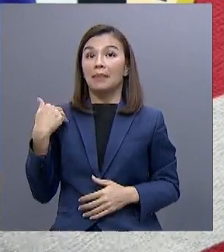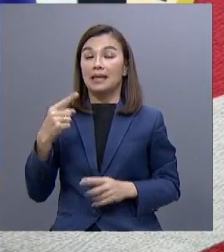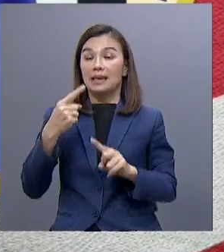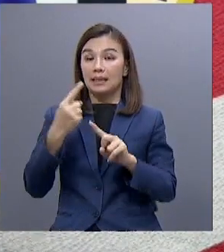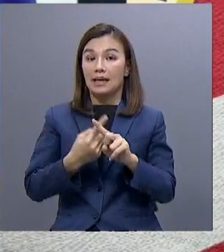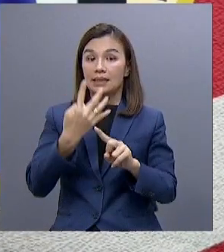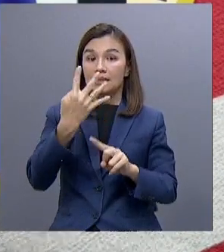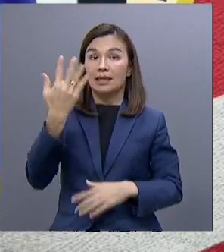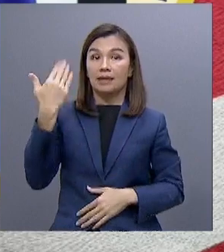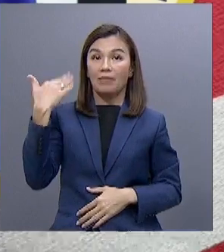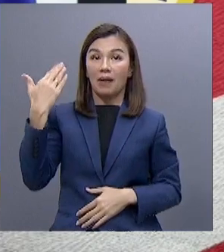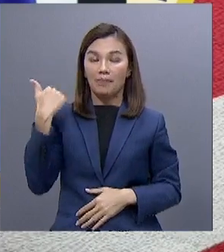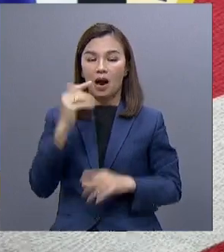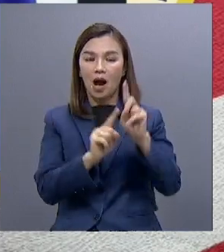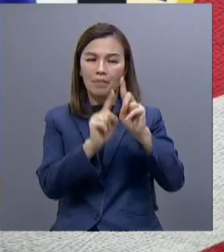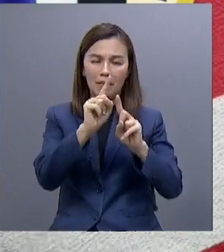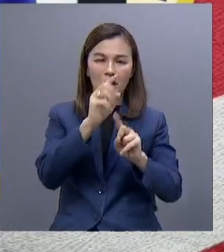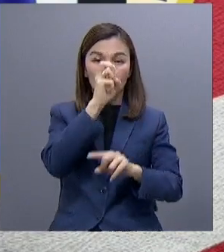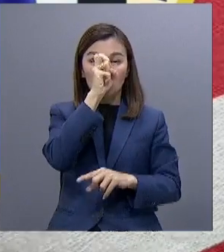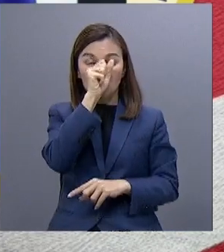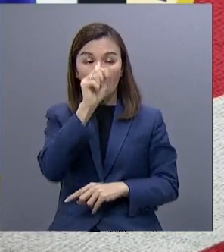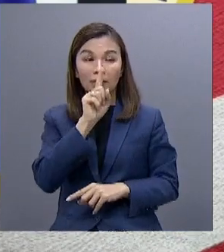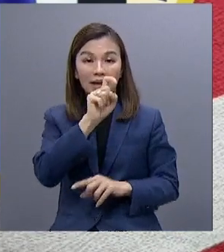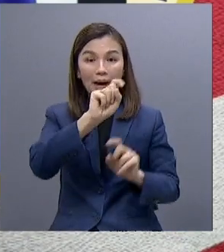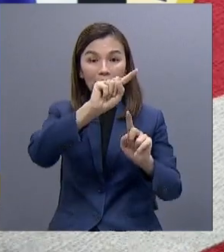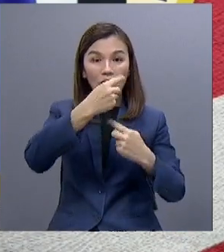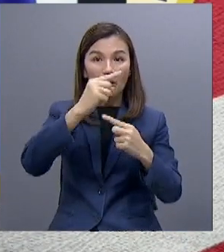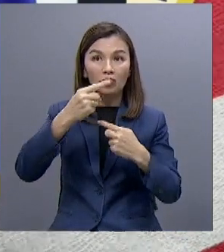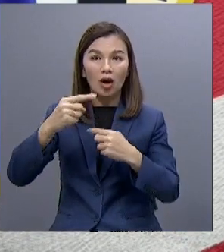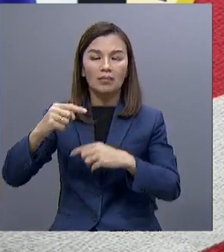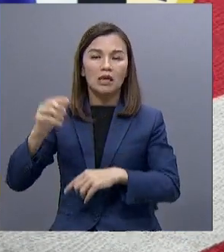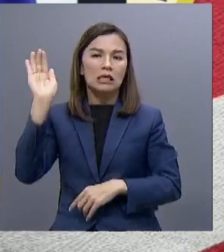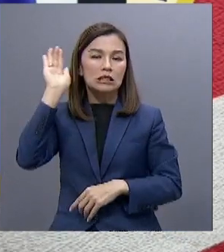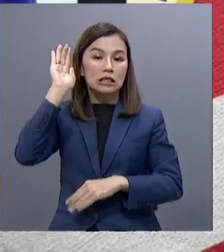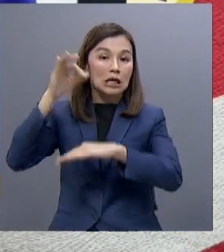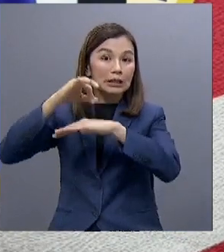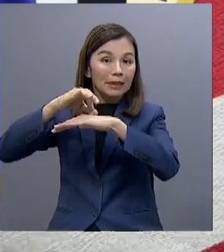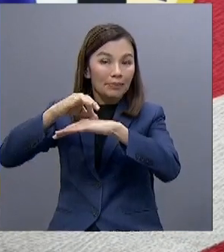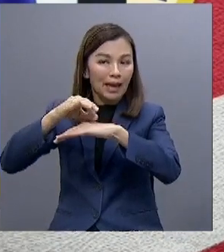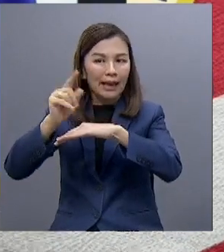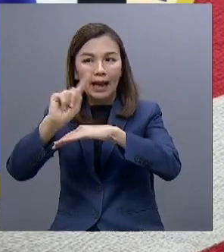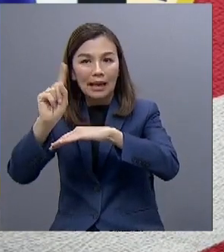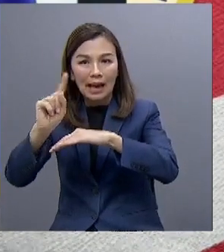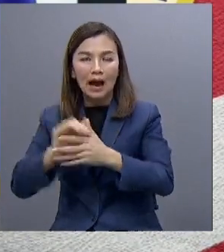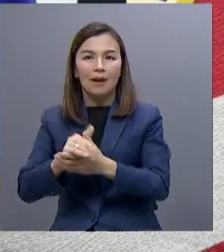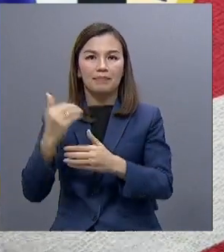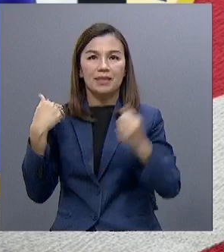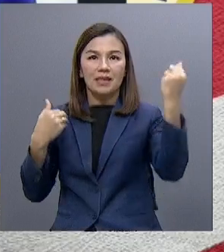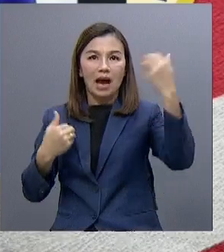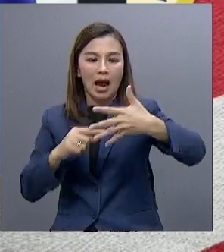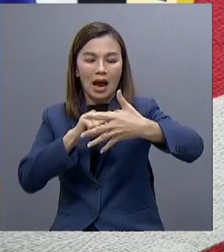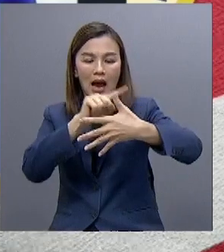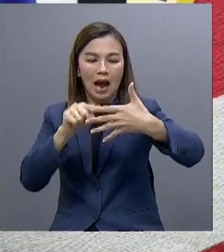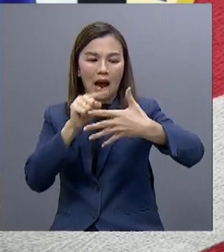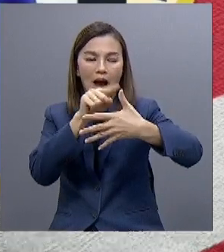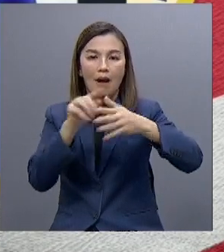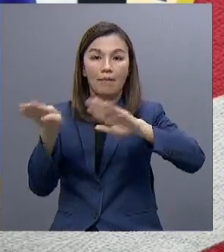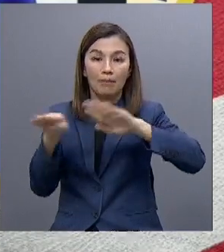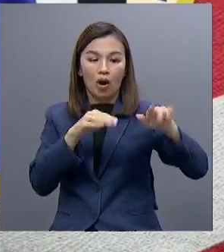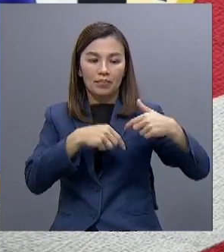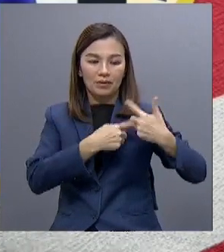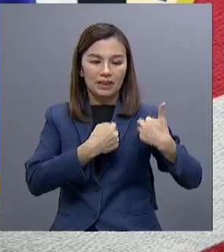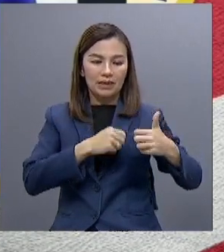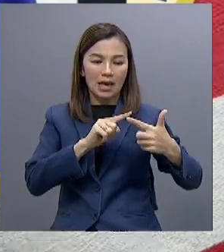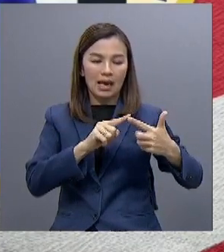เมษายนที่ผ่านมาในเรื่องความเชื่อมั่นของผู้ดำรงตำแหน่งประธานาธิบดีใน 5ข้อได้แก่ความพร้อมทางจิตใจทาง